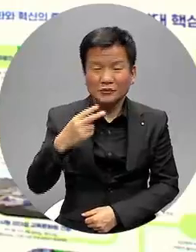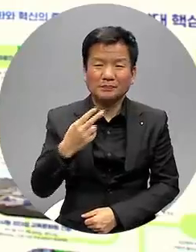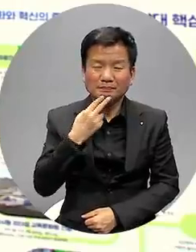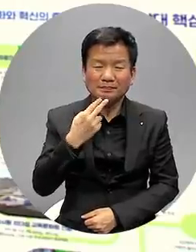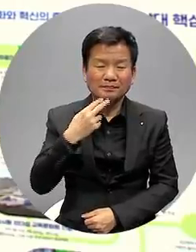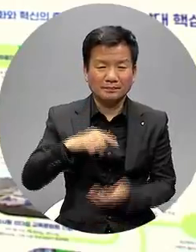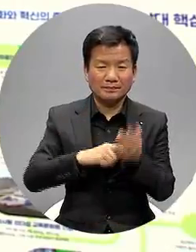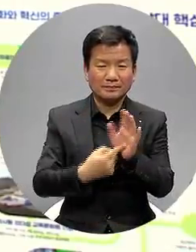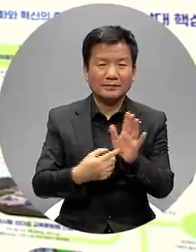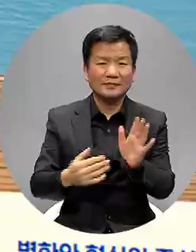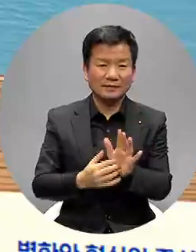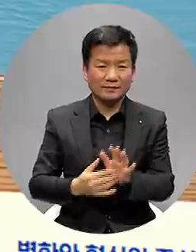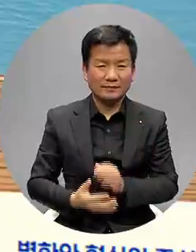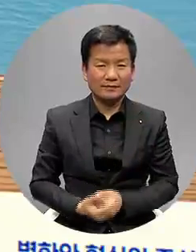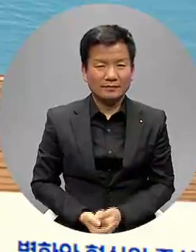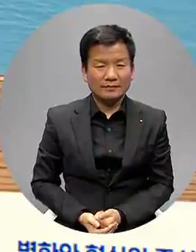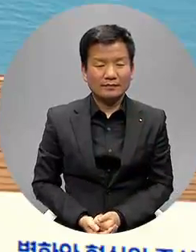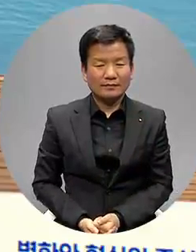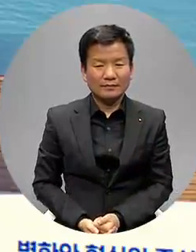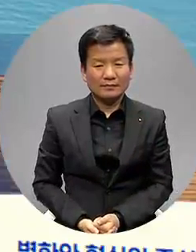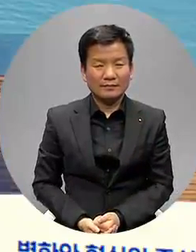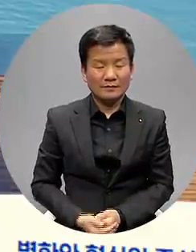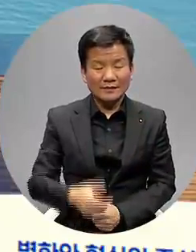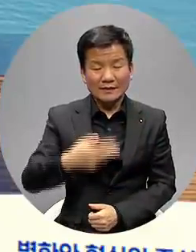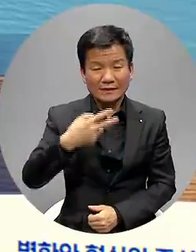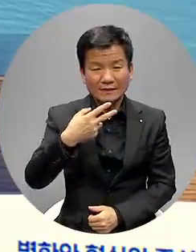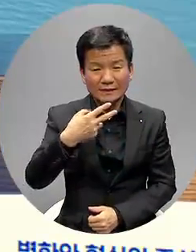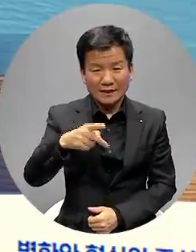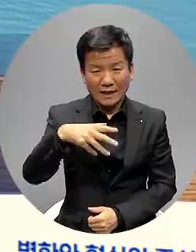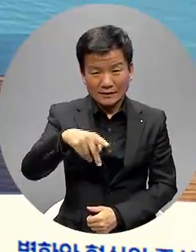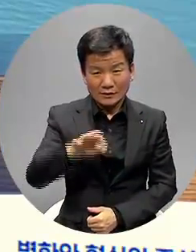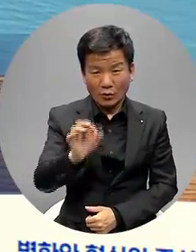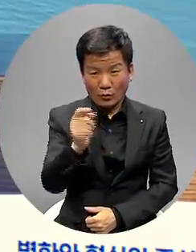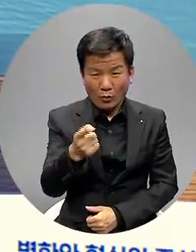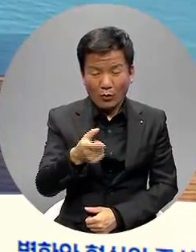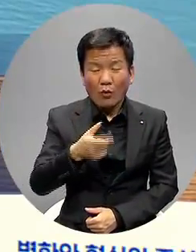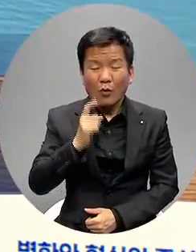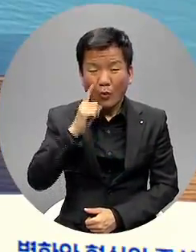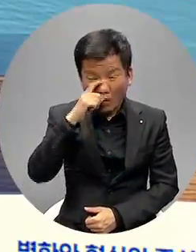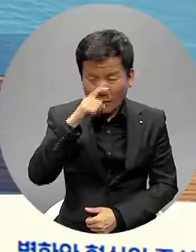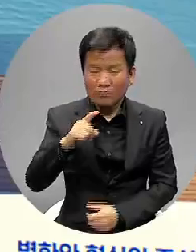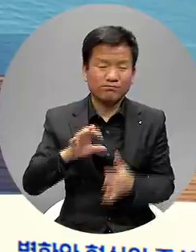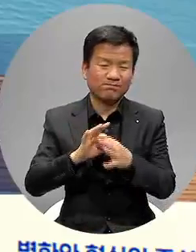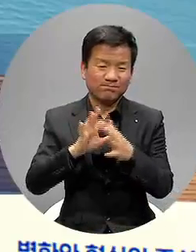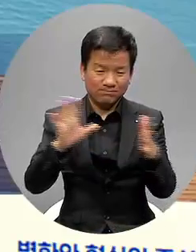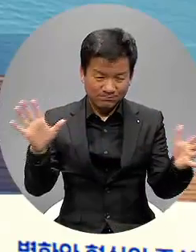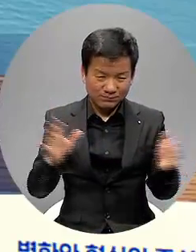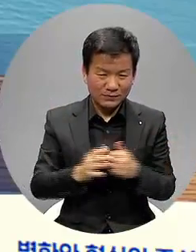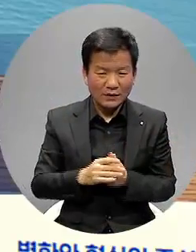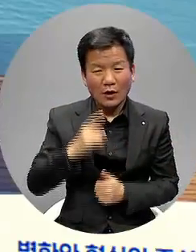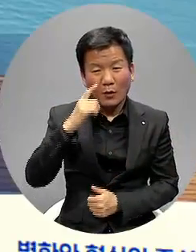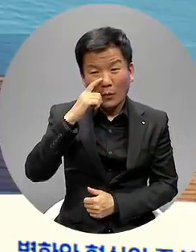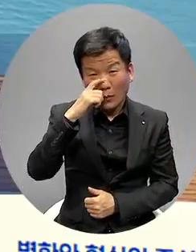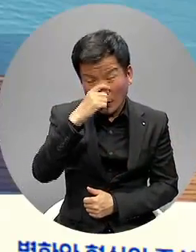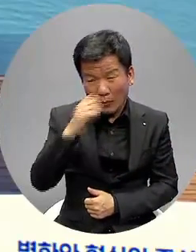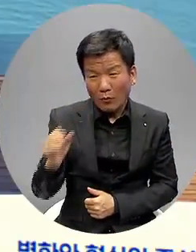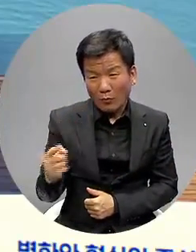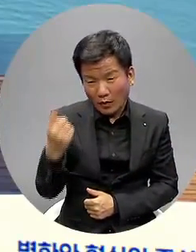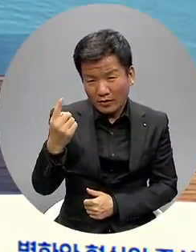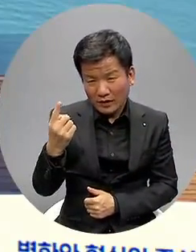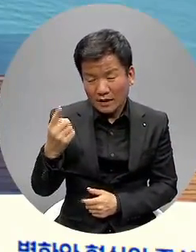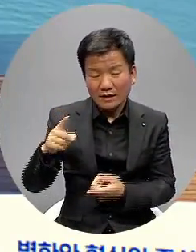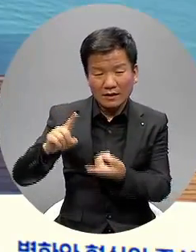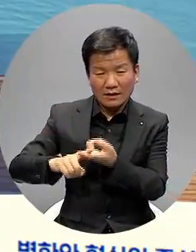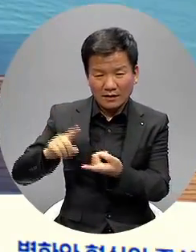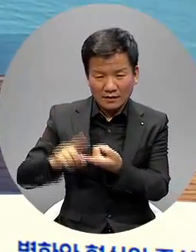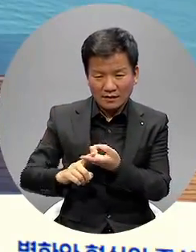것이라고 강조했습니다. 대청호의 수질하고는 직접적인 관련은 전혀 없고요. 수질 오염을 일으킬 수 있는 물질에